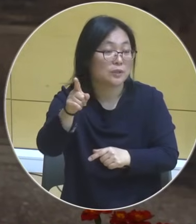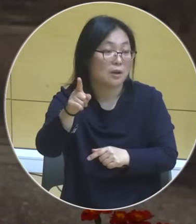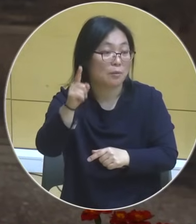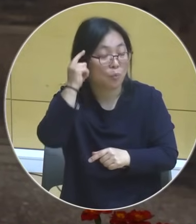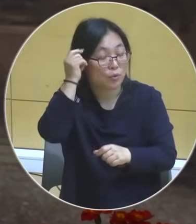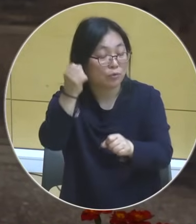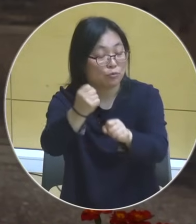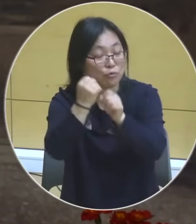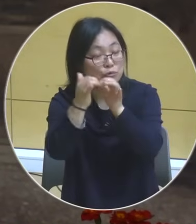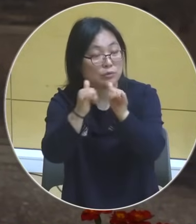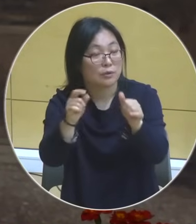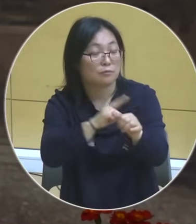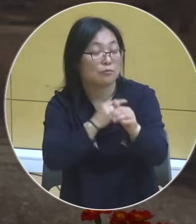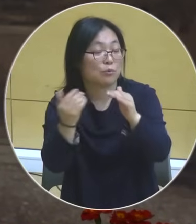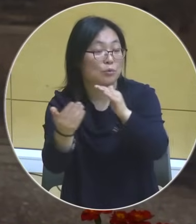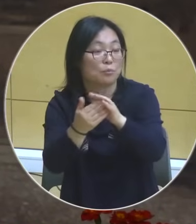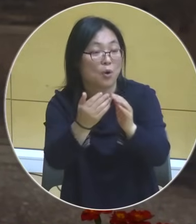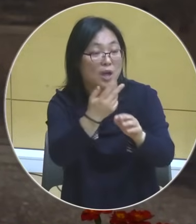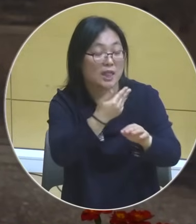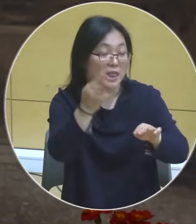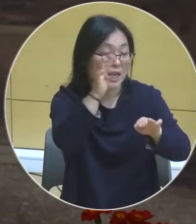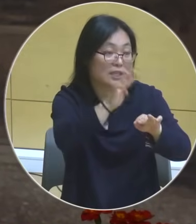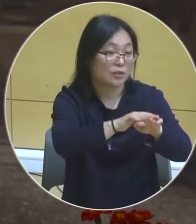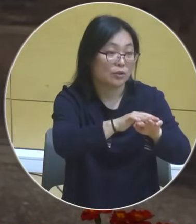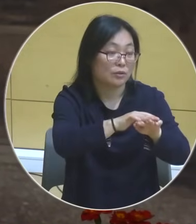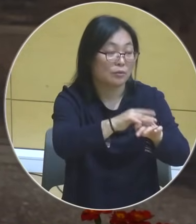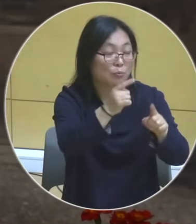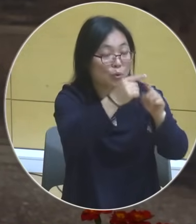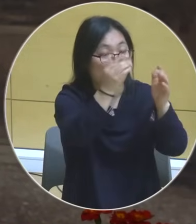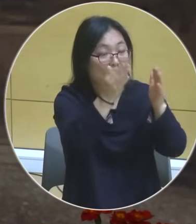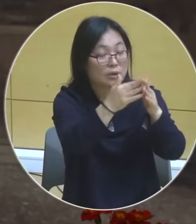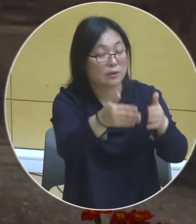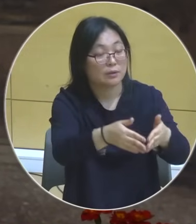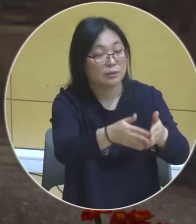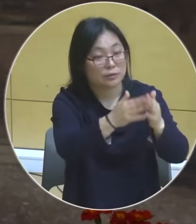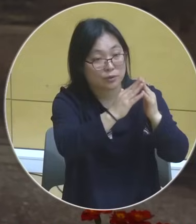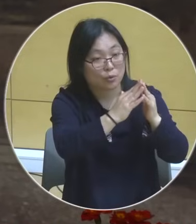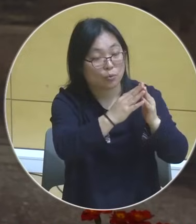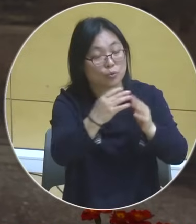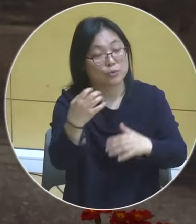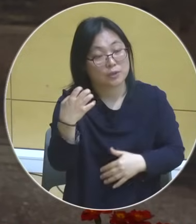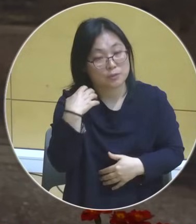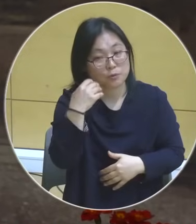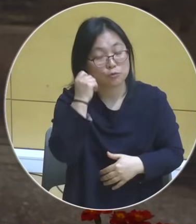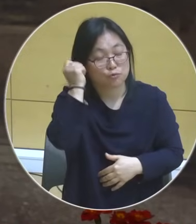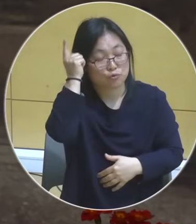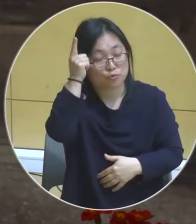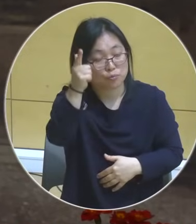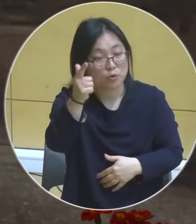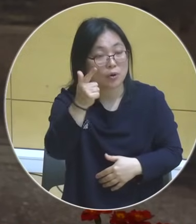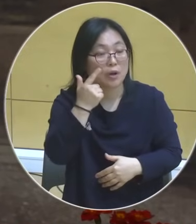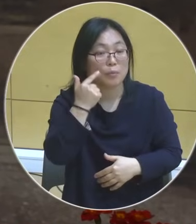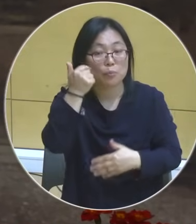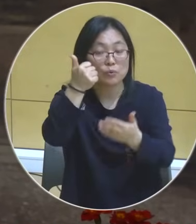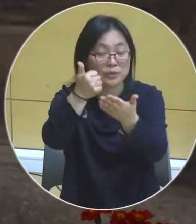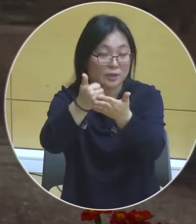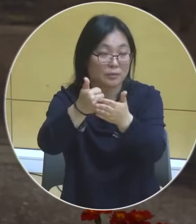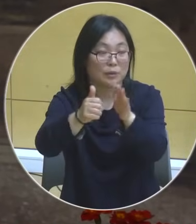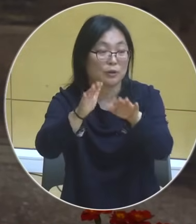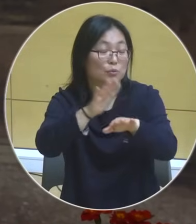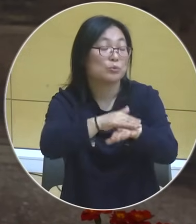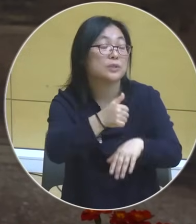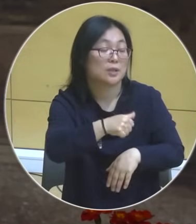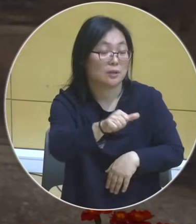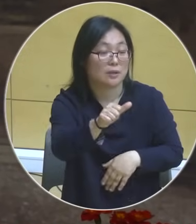하지만 대전신학교를 세우고 금산의 기억자 교인 금산교회를 담임하신 유명한 이자익 목사님 손자이기도